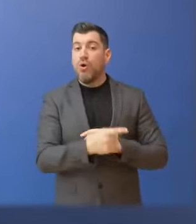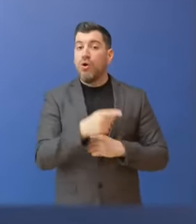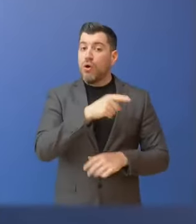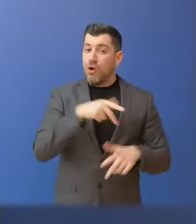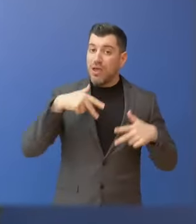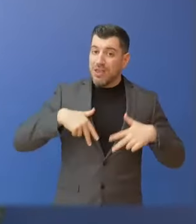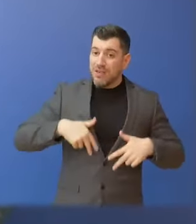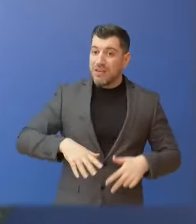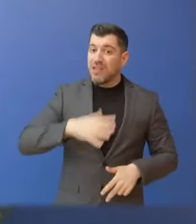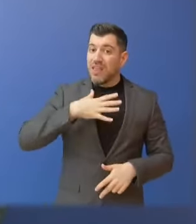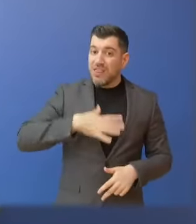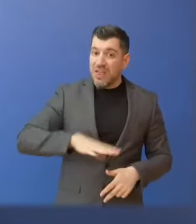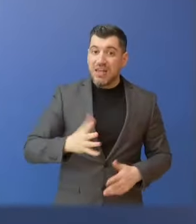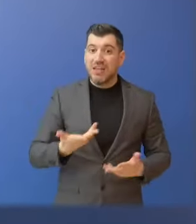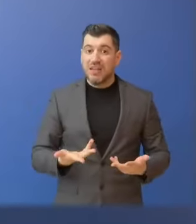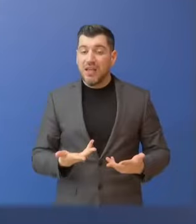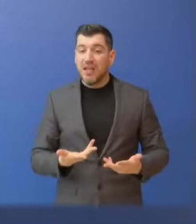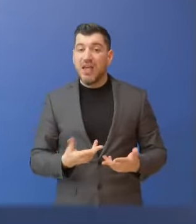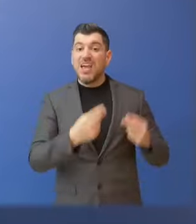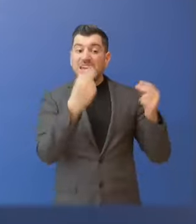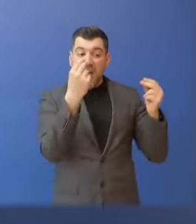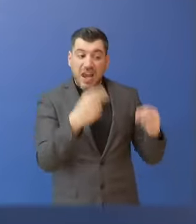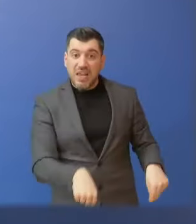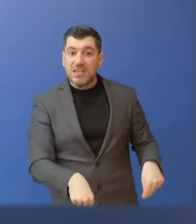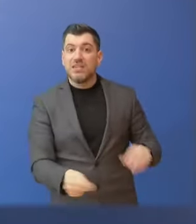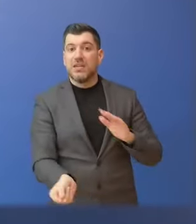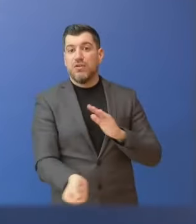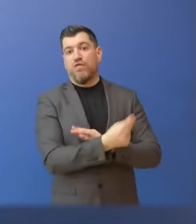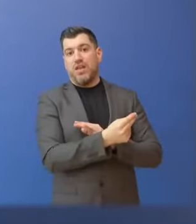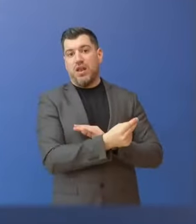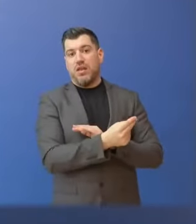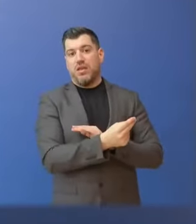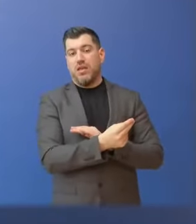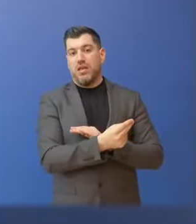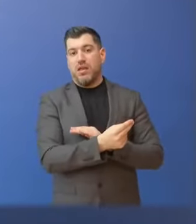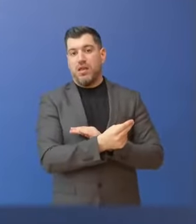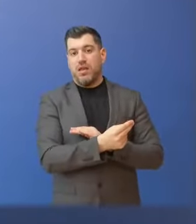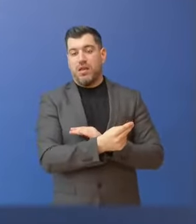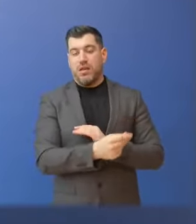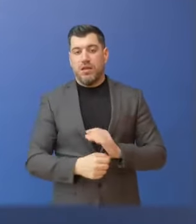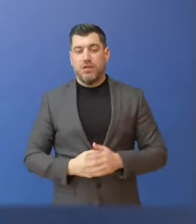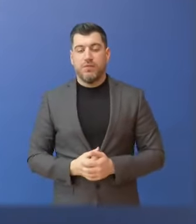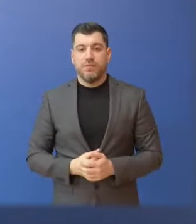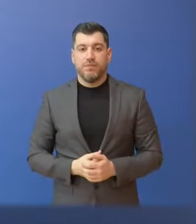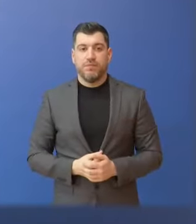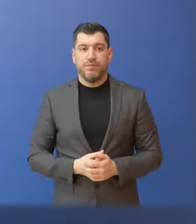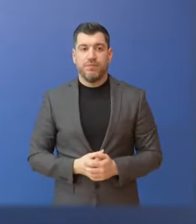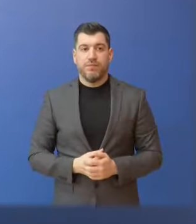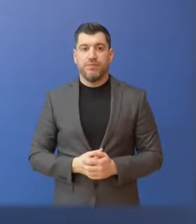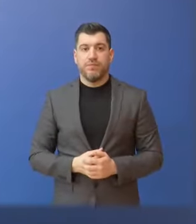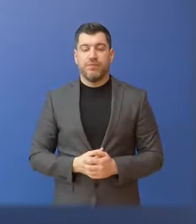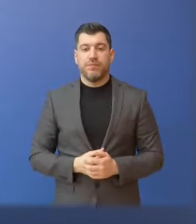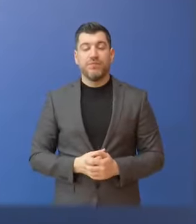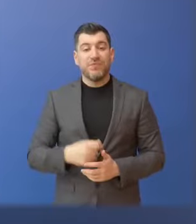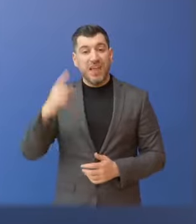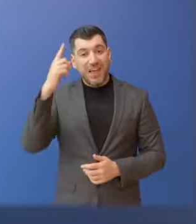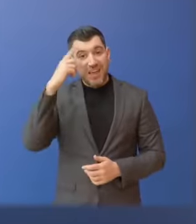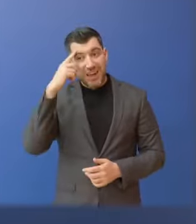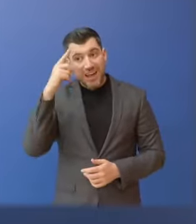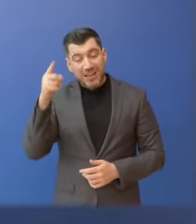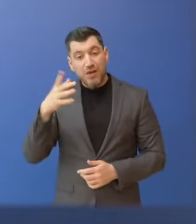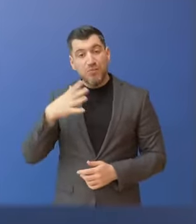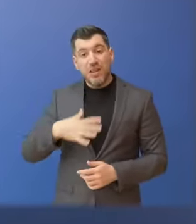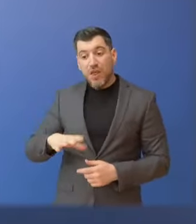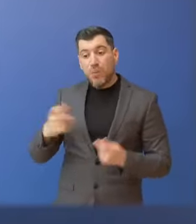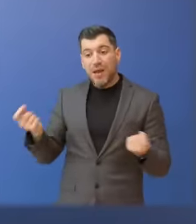αντιμετωπίσει το φακελάκι στη ρίζα και όχι με ευχολόγια για να για να καταλάβουμε λίγο για να καταλάβουμε λίγο τι θέλουμε να κάνουμε τι